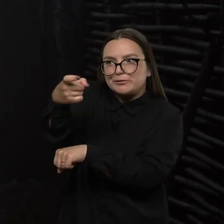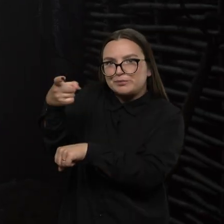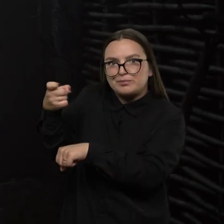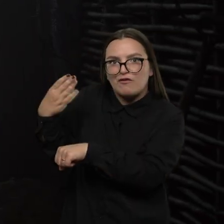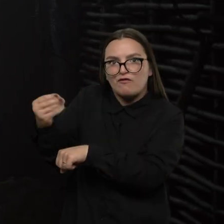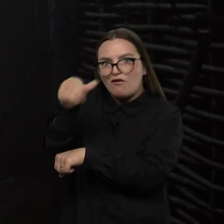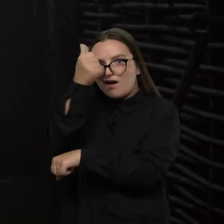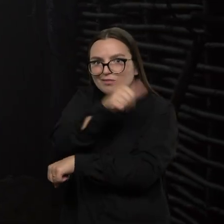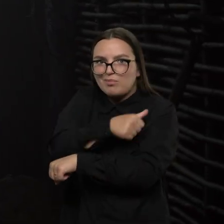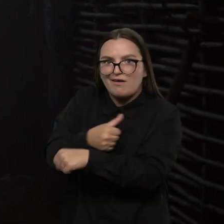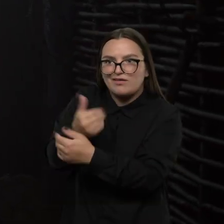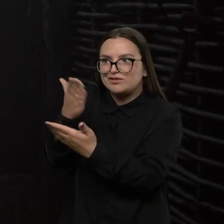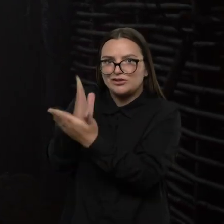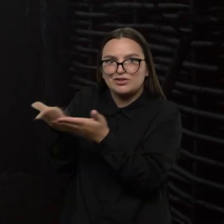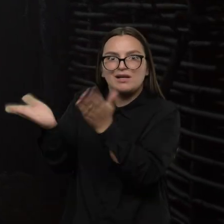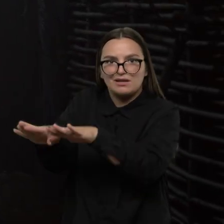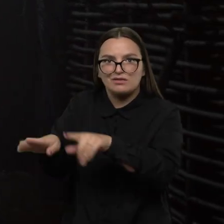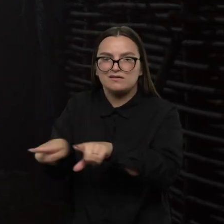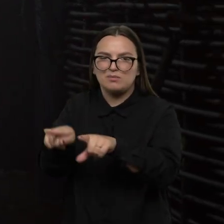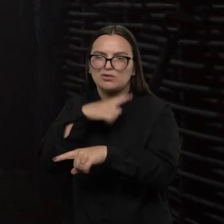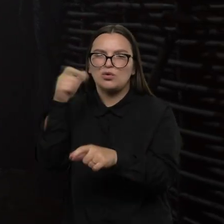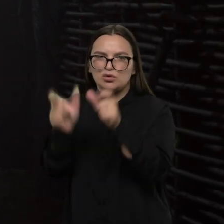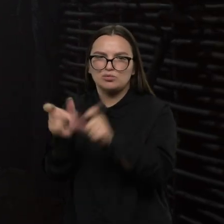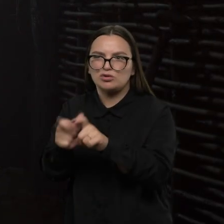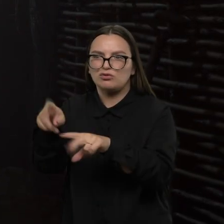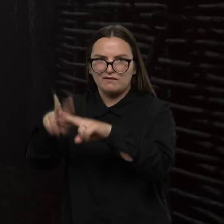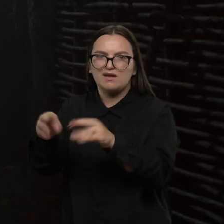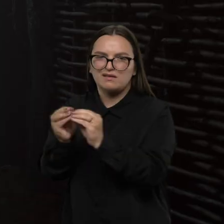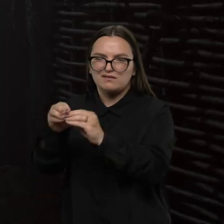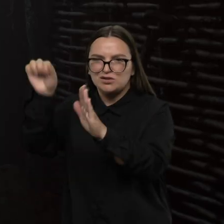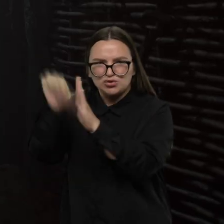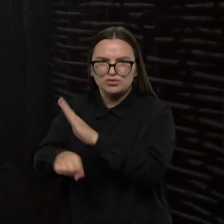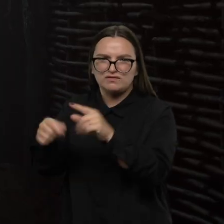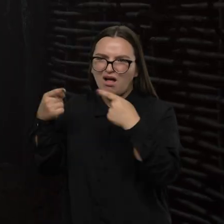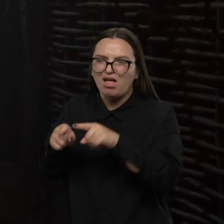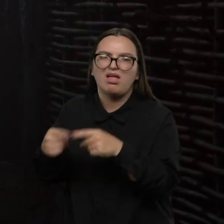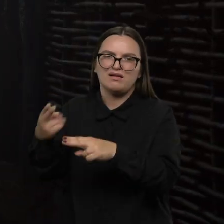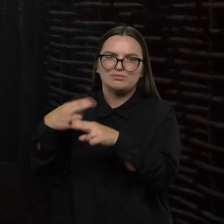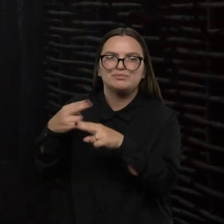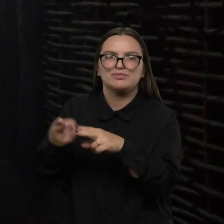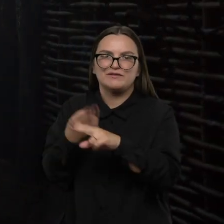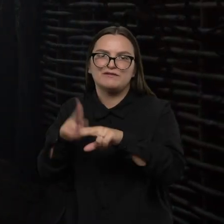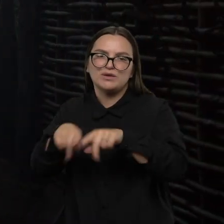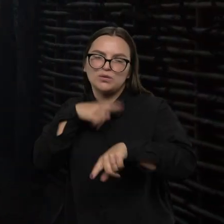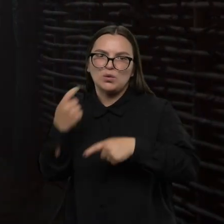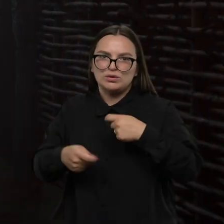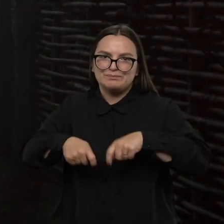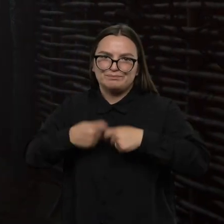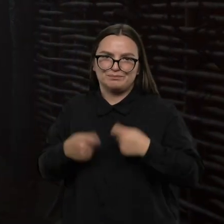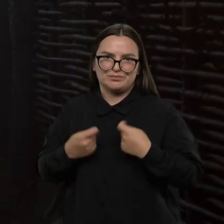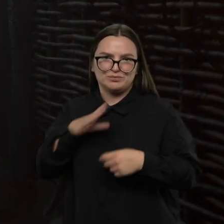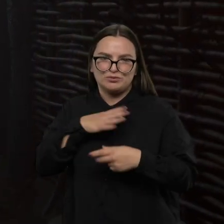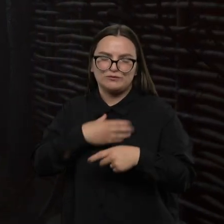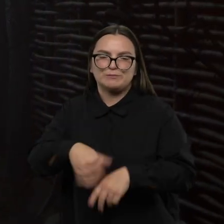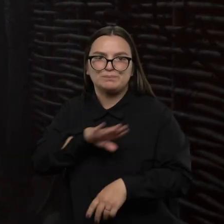asmenų parašai. Daugelis tų asmenų ten ir žuvo, buvo nukankinti arba neišgyveno dėl patirtų